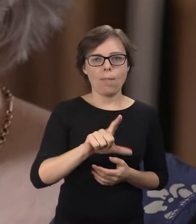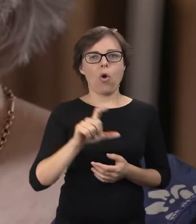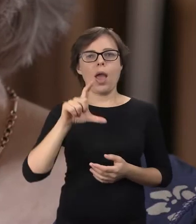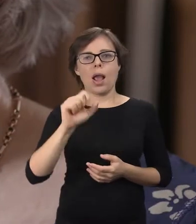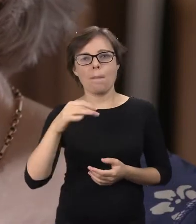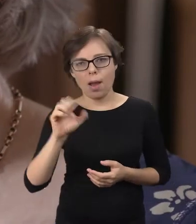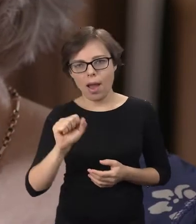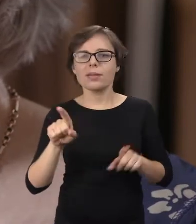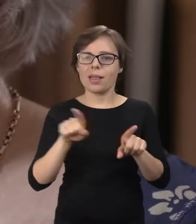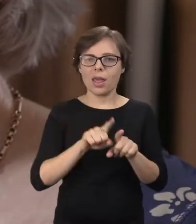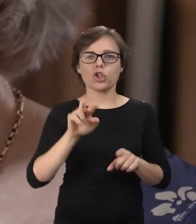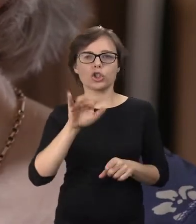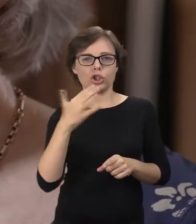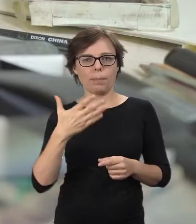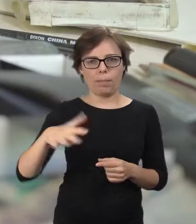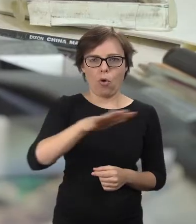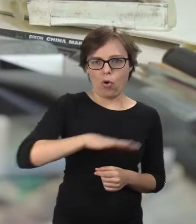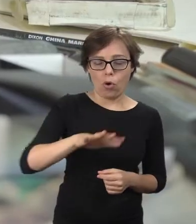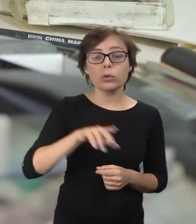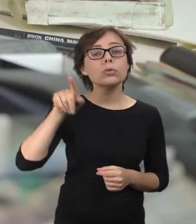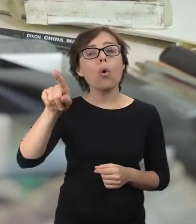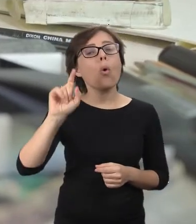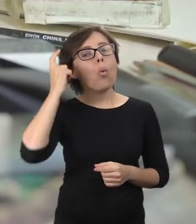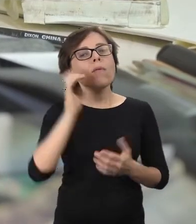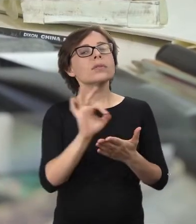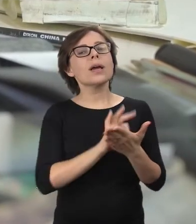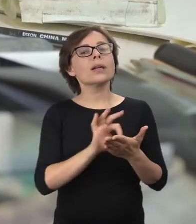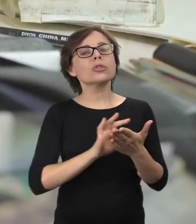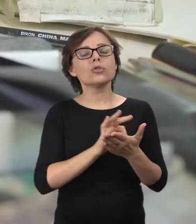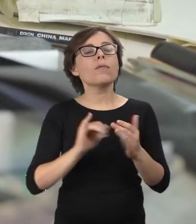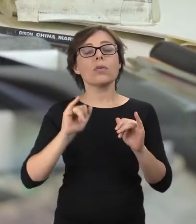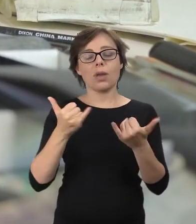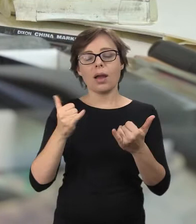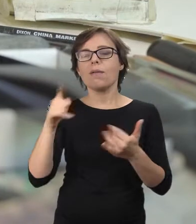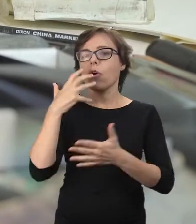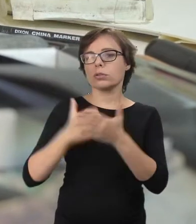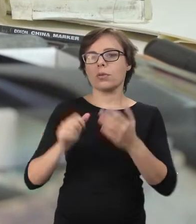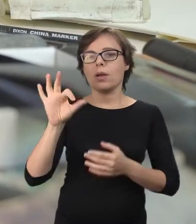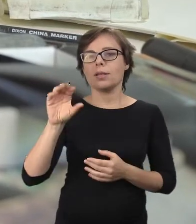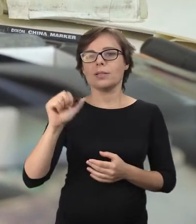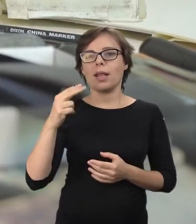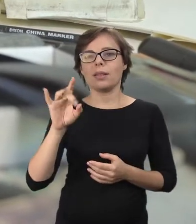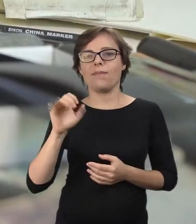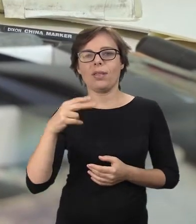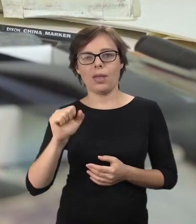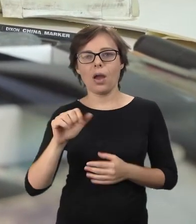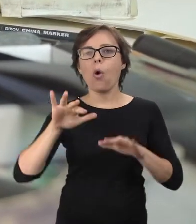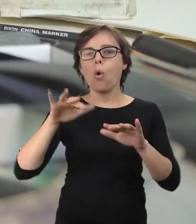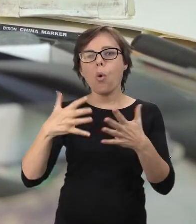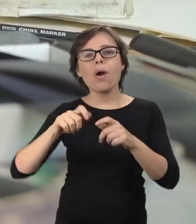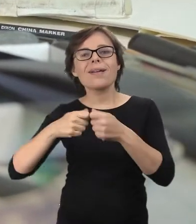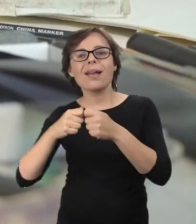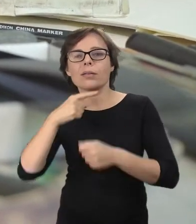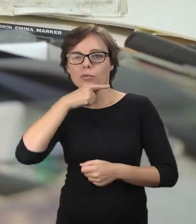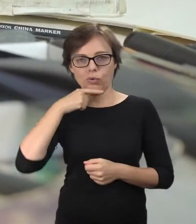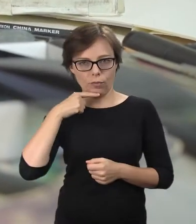z Kampanii, z okolic Rzymu. Były to przede wszystkim rysunki robione sangwiną. To zresztą jest zrozumiałe, dlatego że sangwina, czyli inaczej